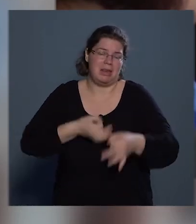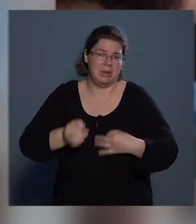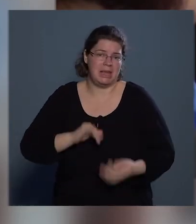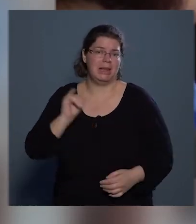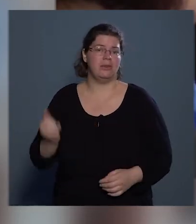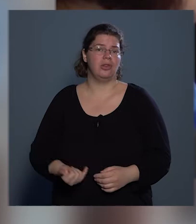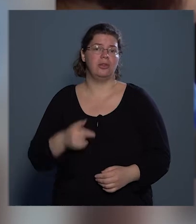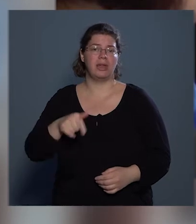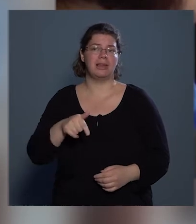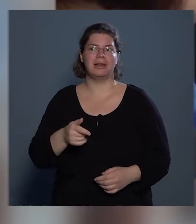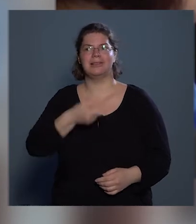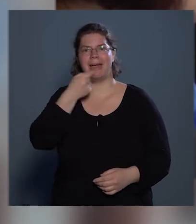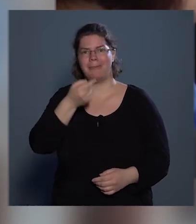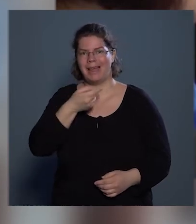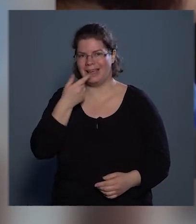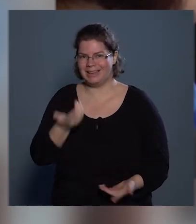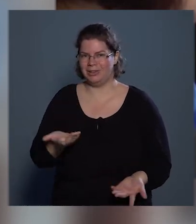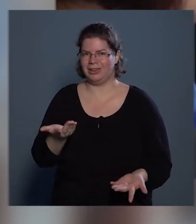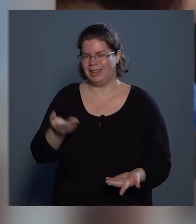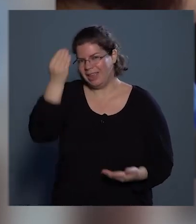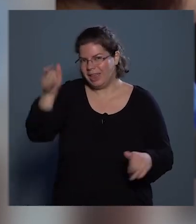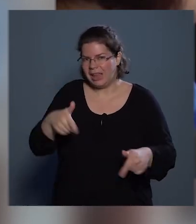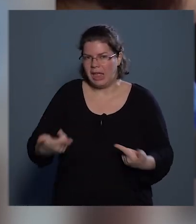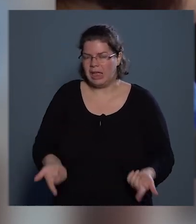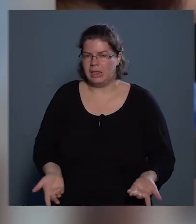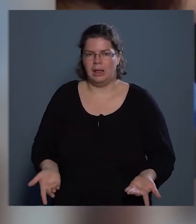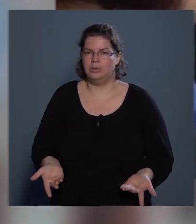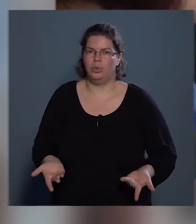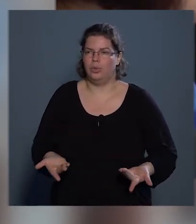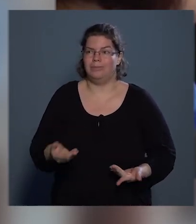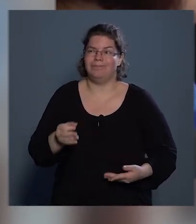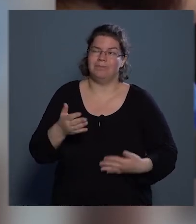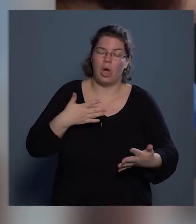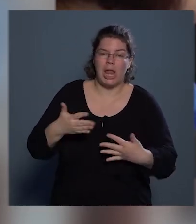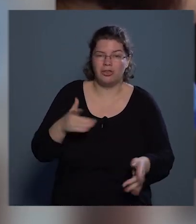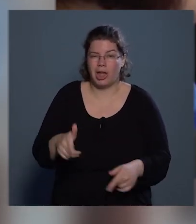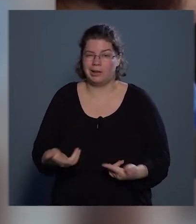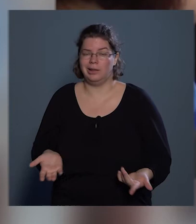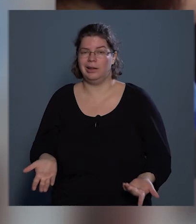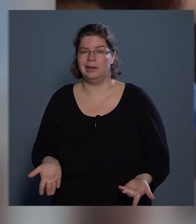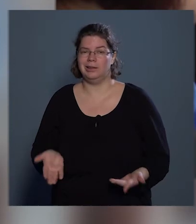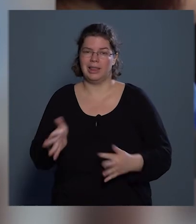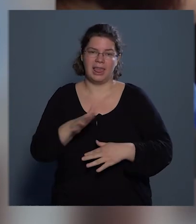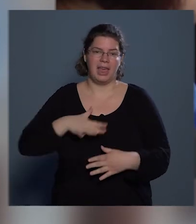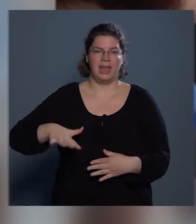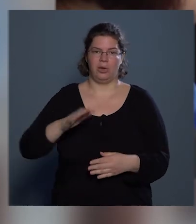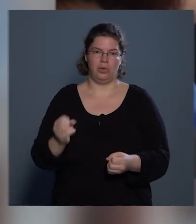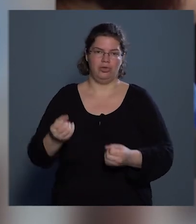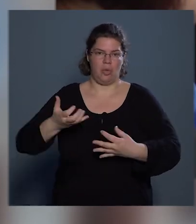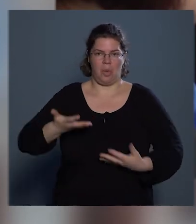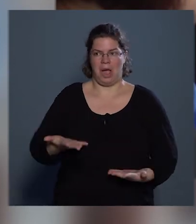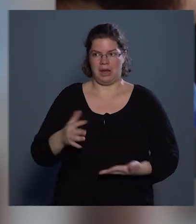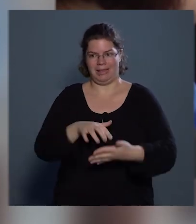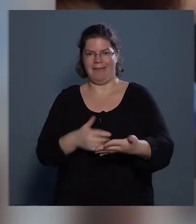a emlegetése az érthetetlenül barátságtalan légkört sugal